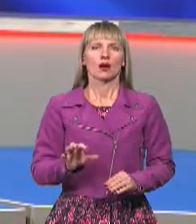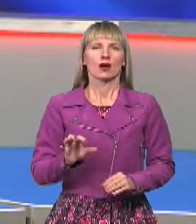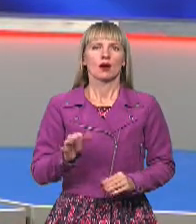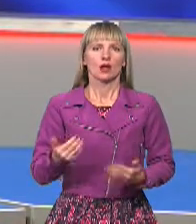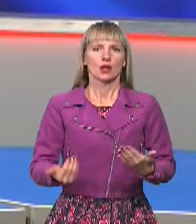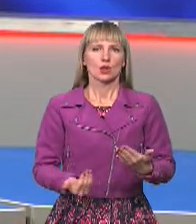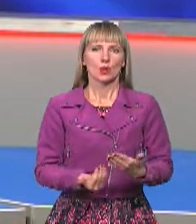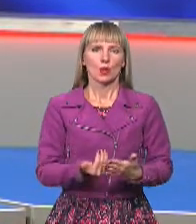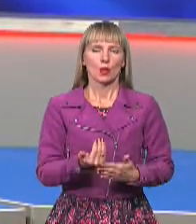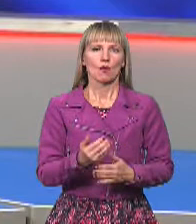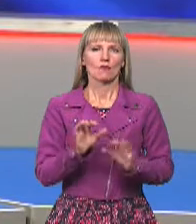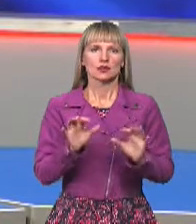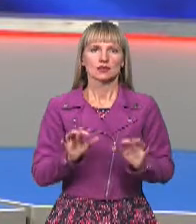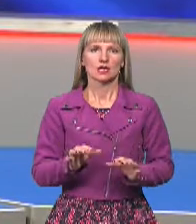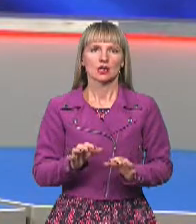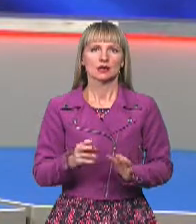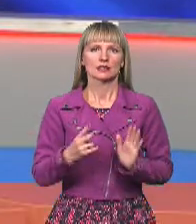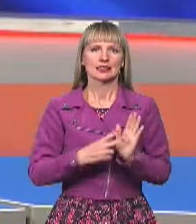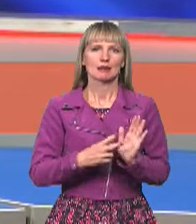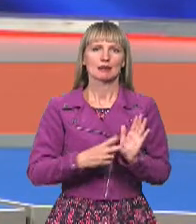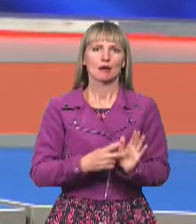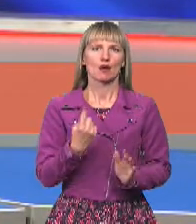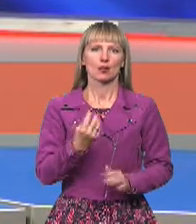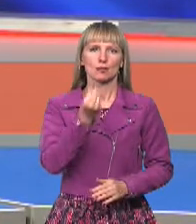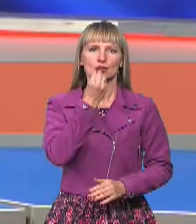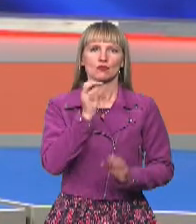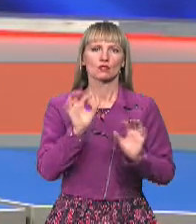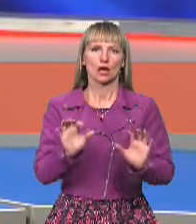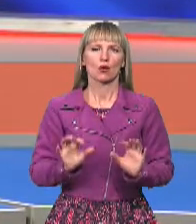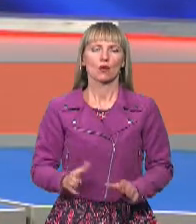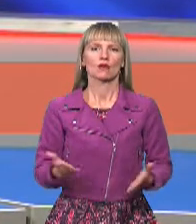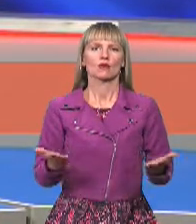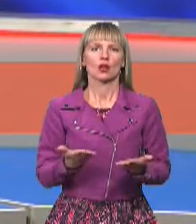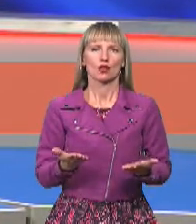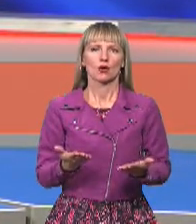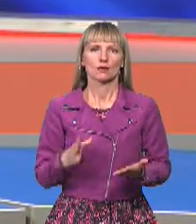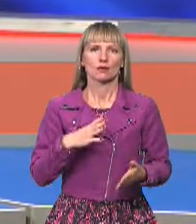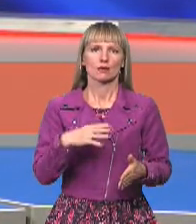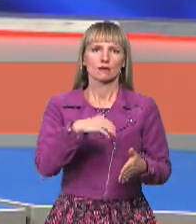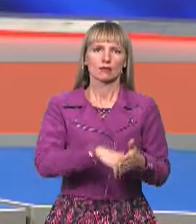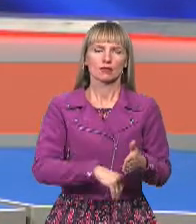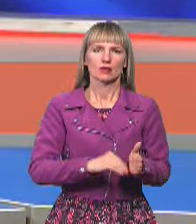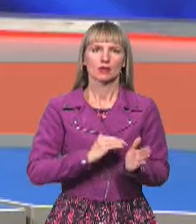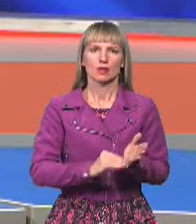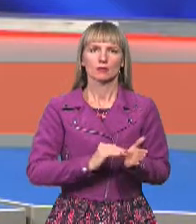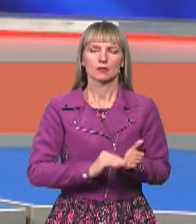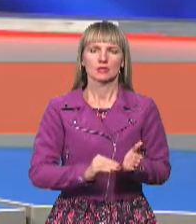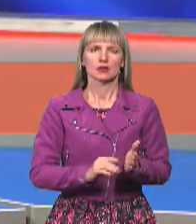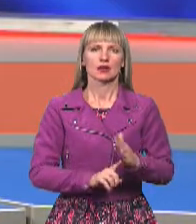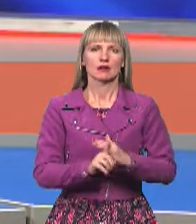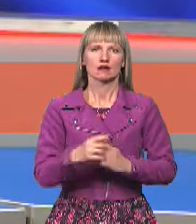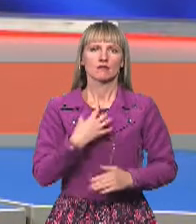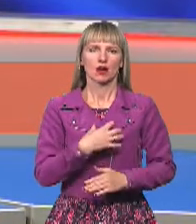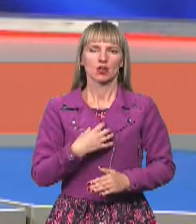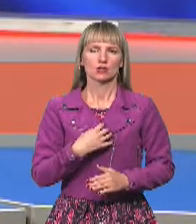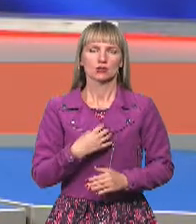именно новая редакция закона 771 пищевого закона, в котором были прописаны основополагающие принципы